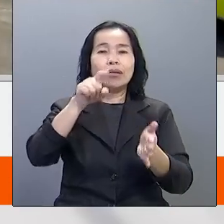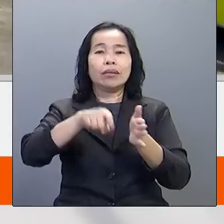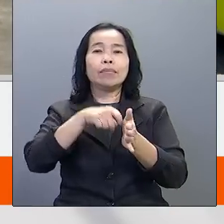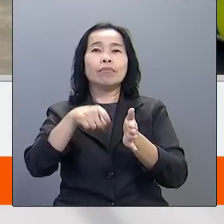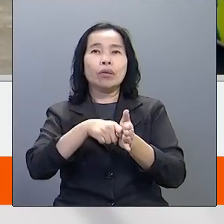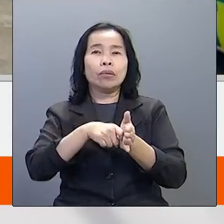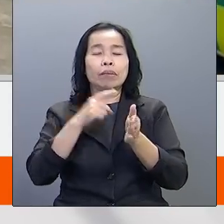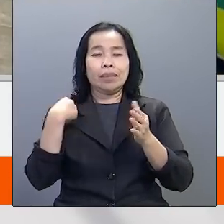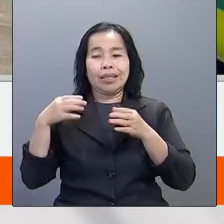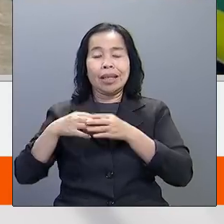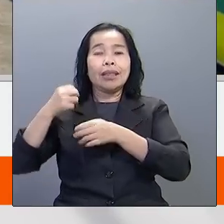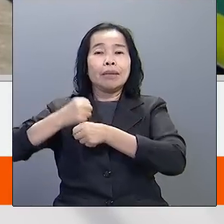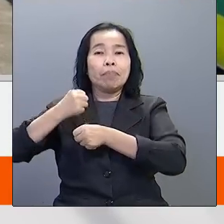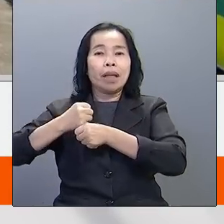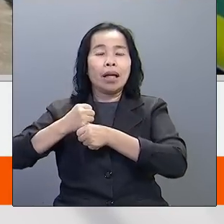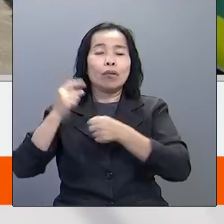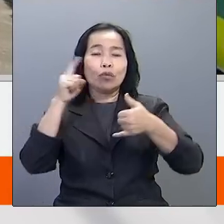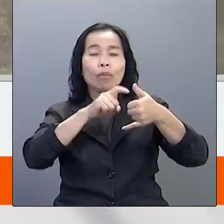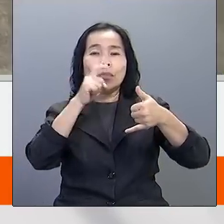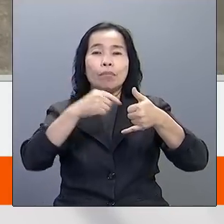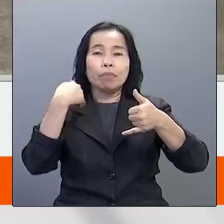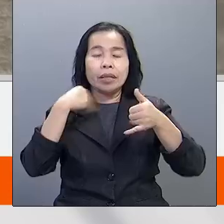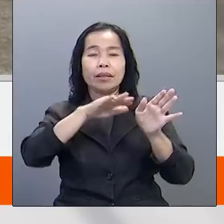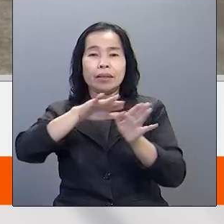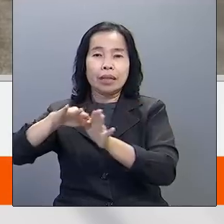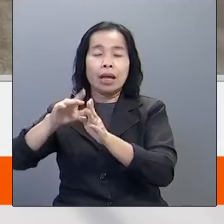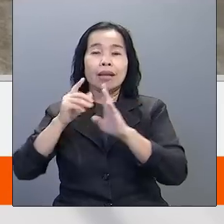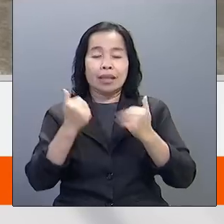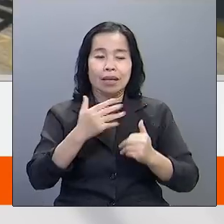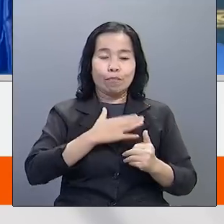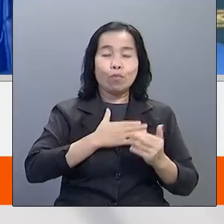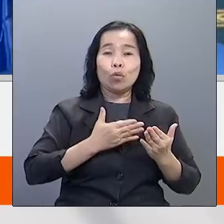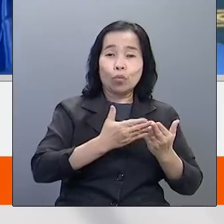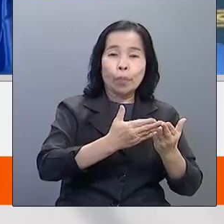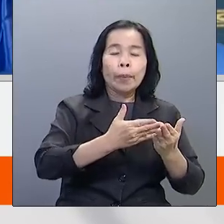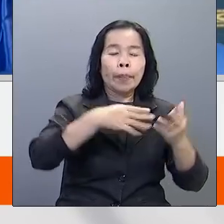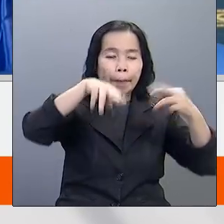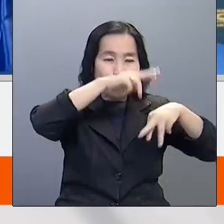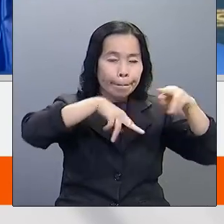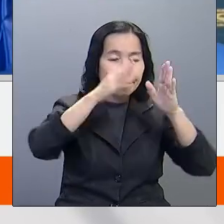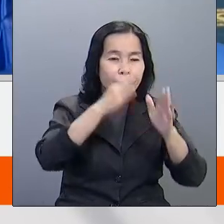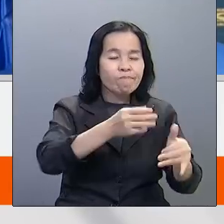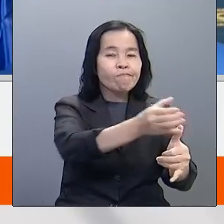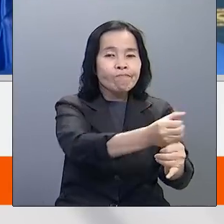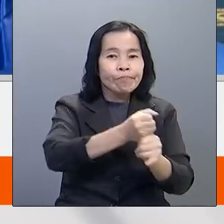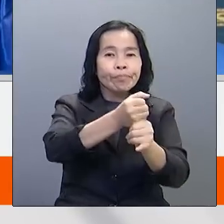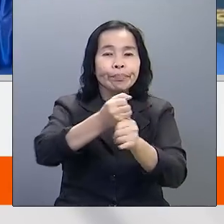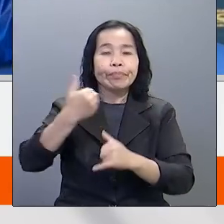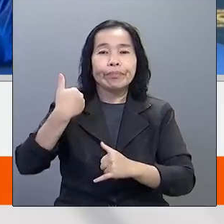เกี่ยวกับเรื่องการกู้เรือหลวงสุโขทัยขึ้นจากทะเลด้วยนะครับเนื่องจากว่า